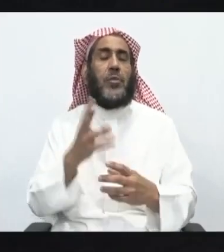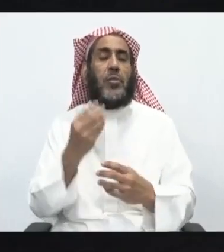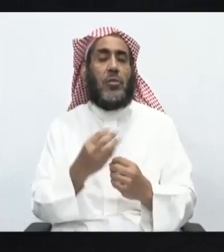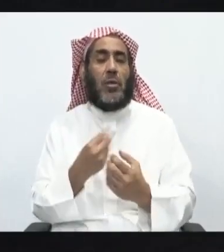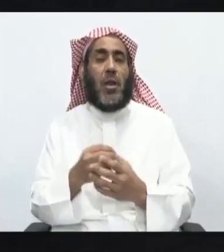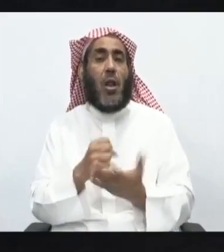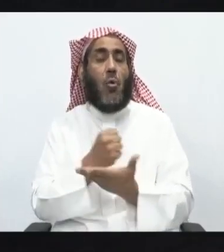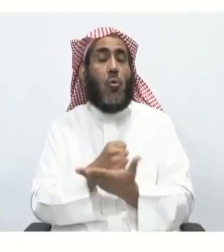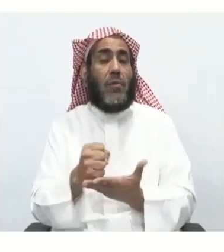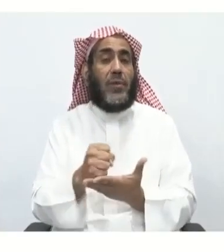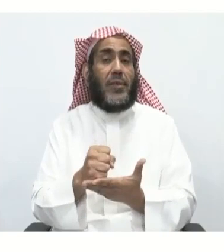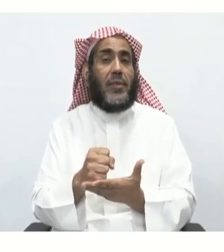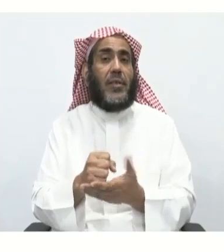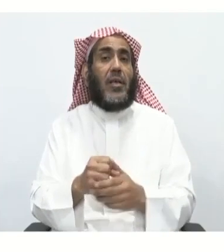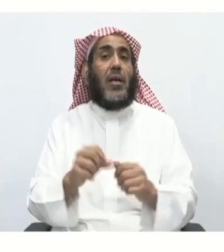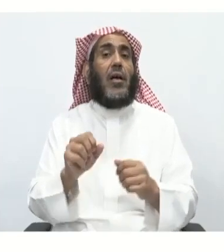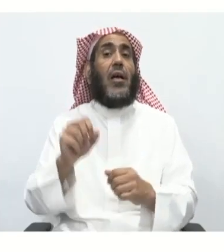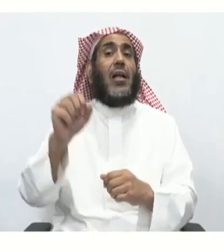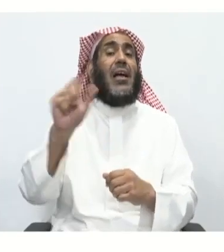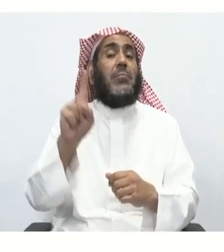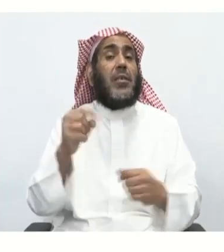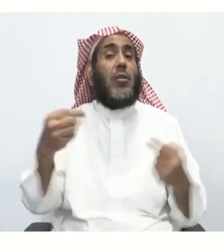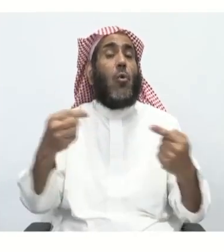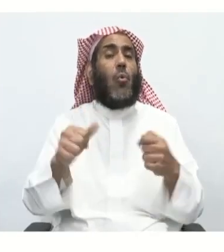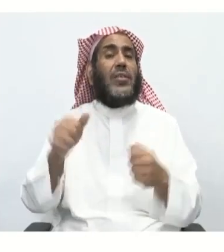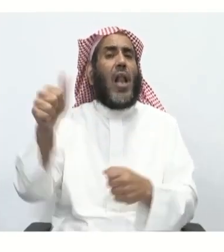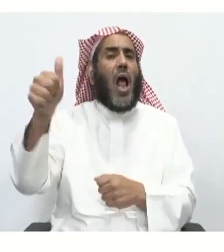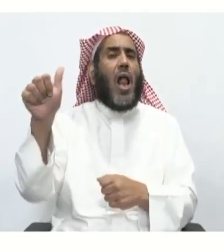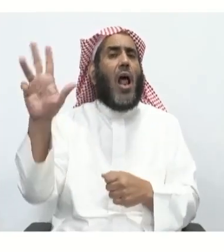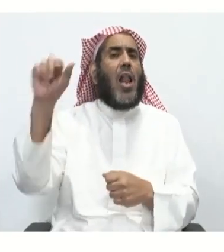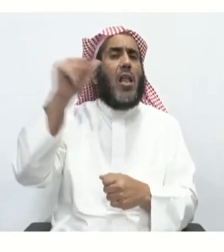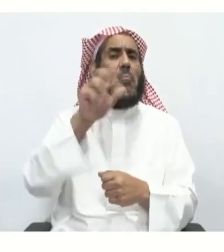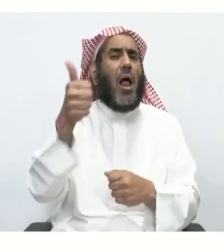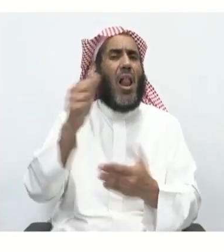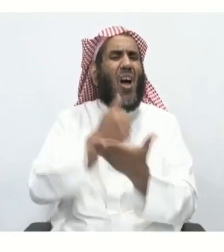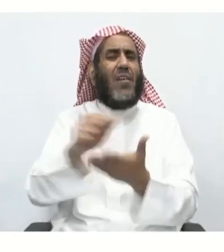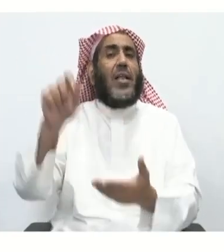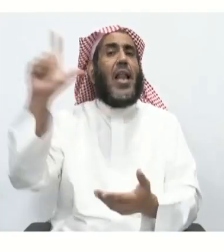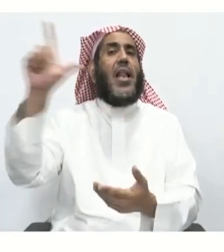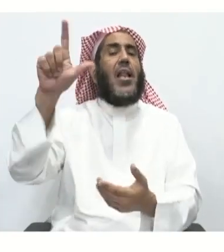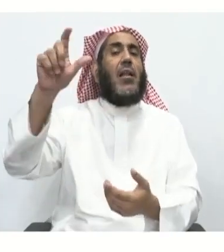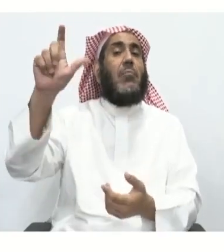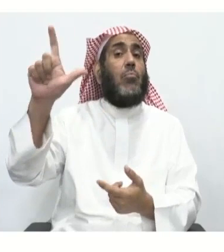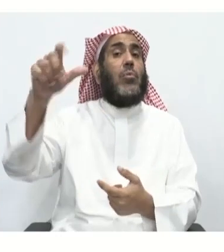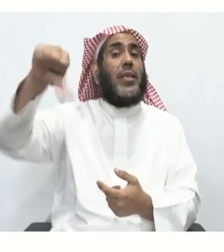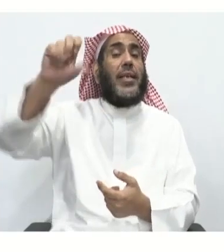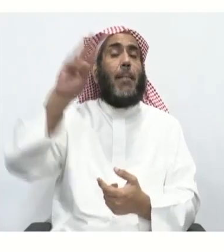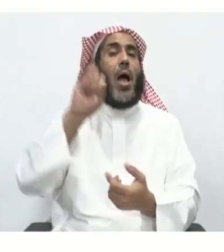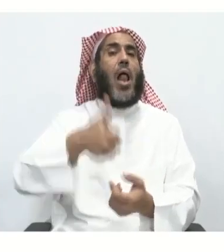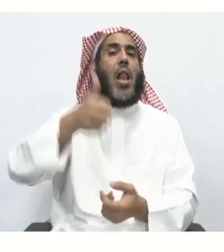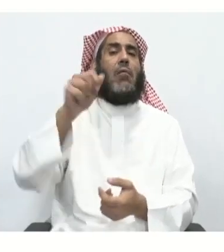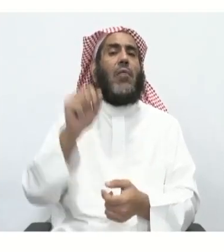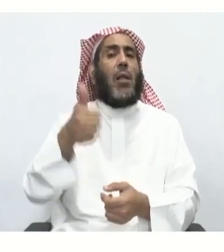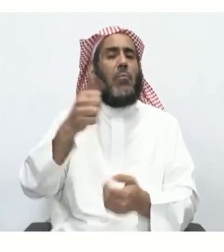احسنت هنا حذف ايضا الاهمال همزه الوصل لدخول اللام اصلها الاهمال وهنا للاهمال حذفت الف الوصل او همزه